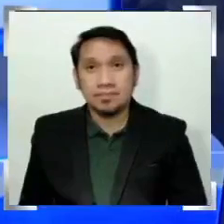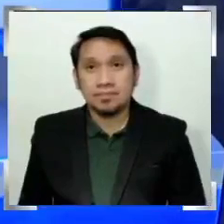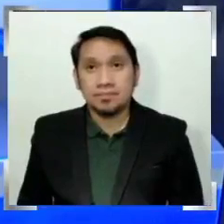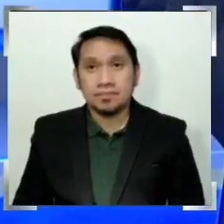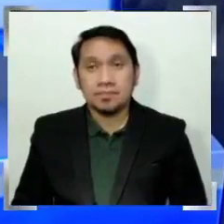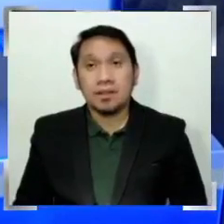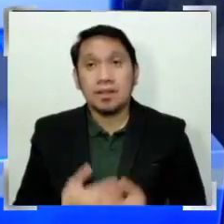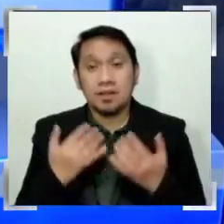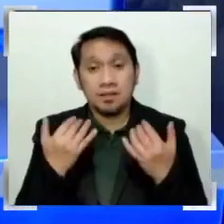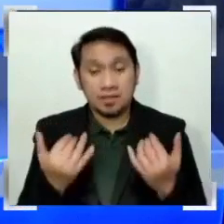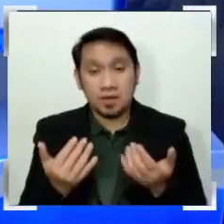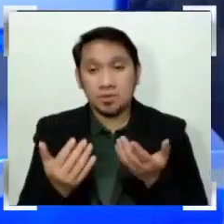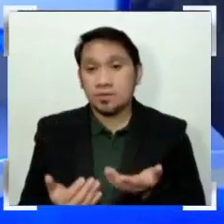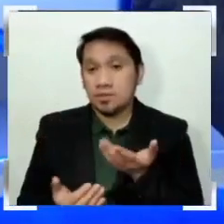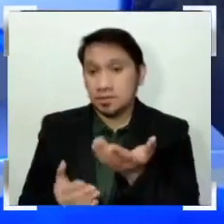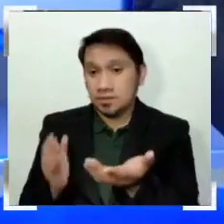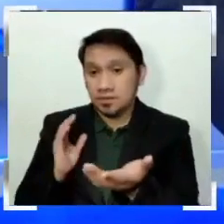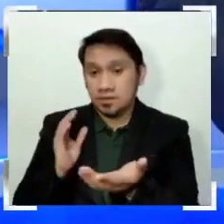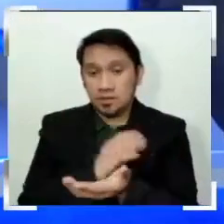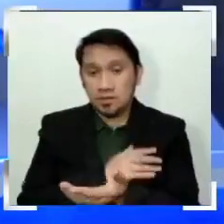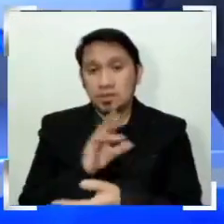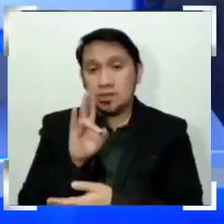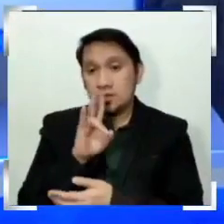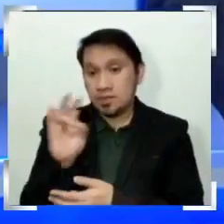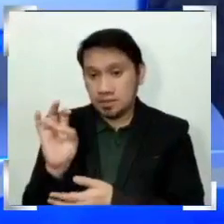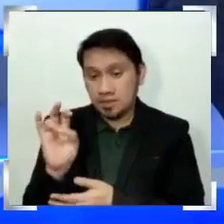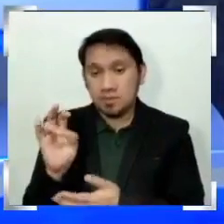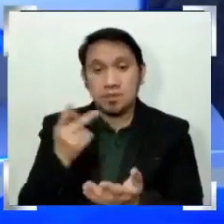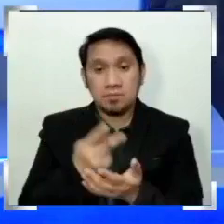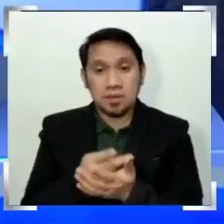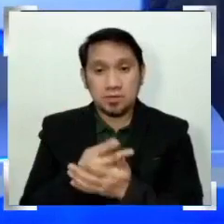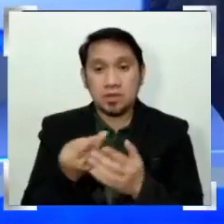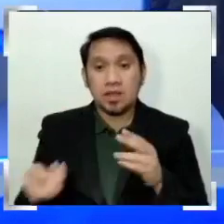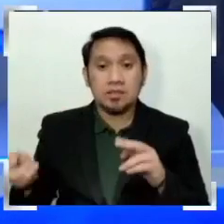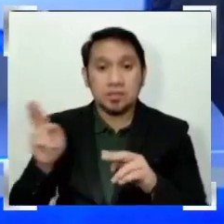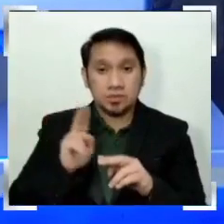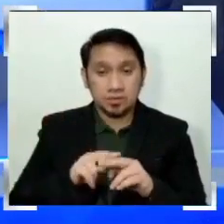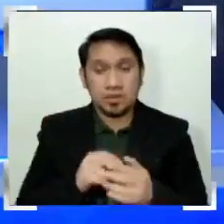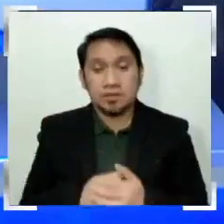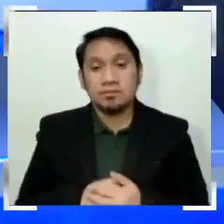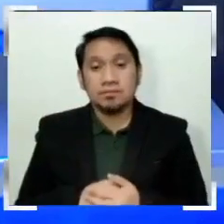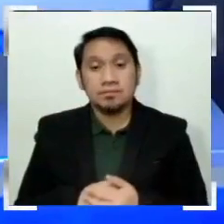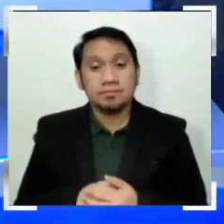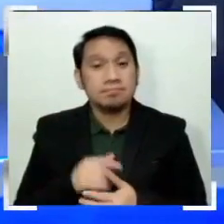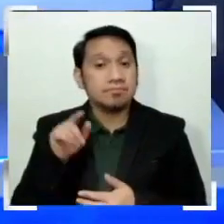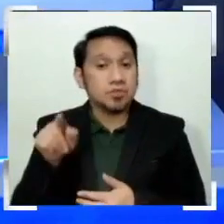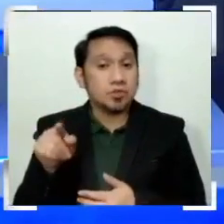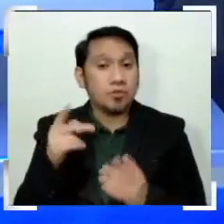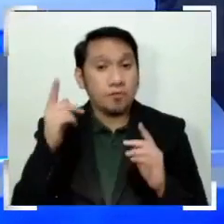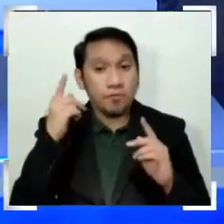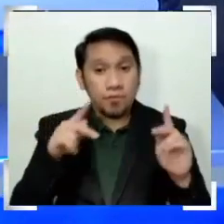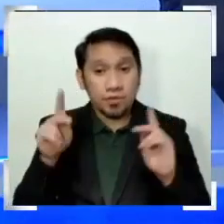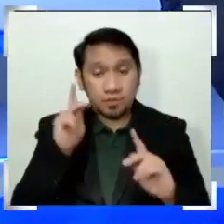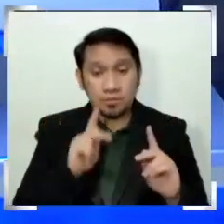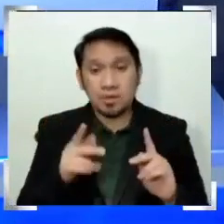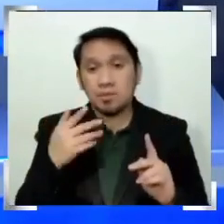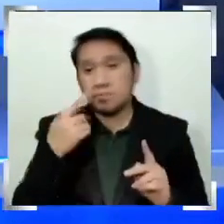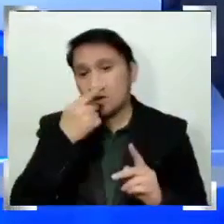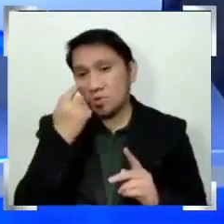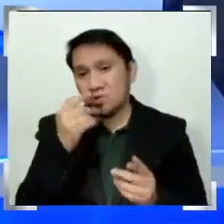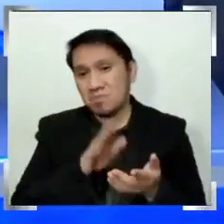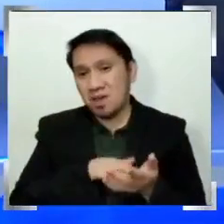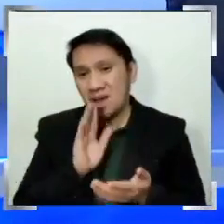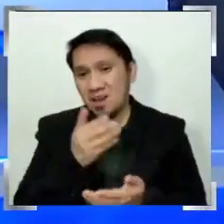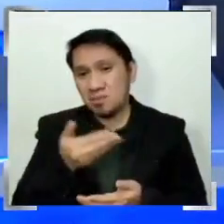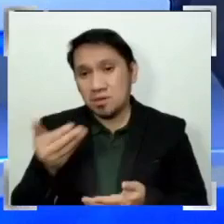Sinusulong sa Kamara higit 700 pisong aumento sa sahod sa pribadong sektor para makahinga ang mga manggagawa sa mahal ng bilihin.